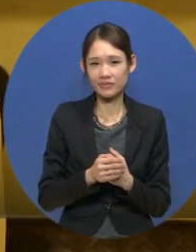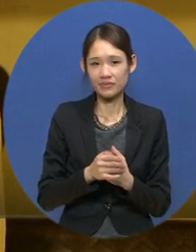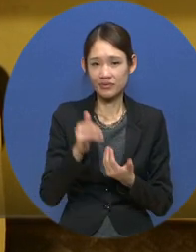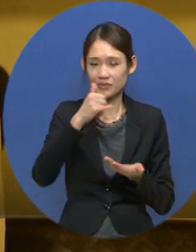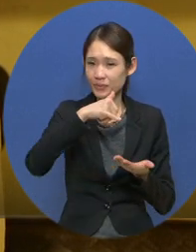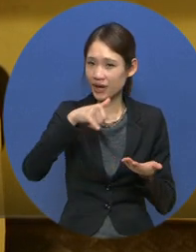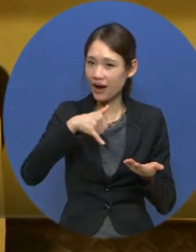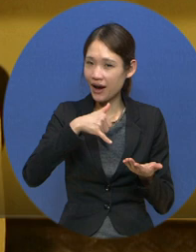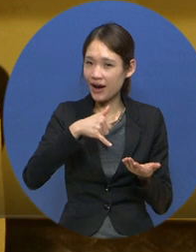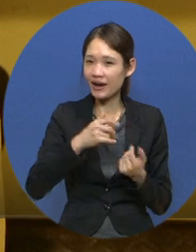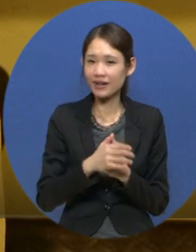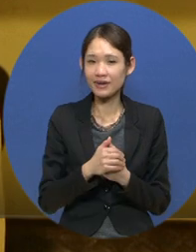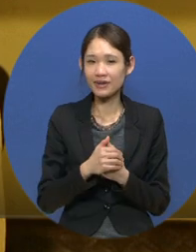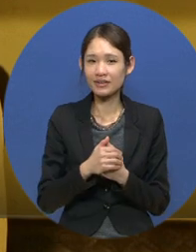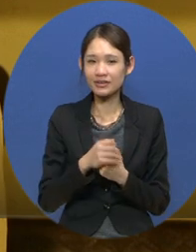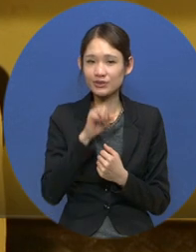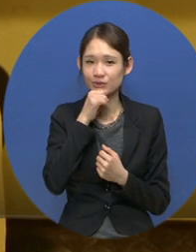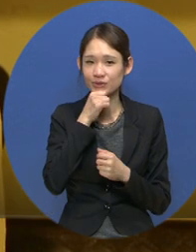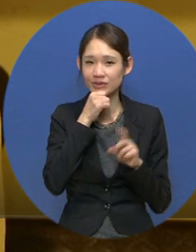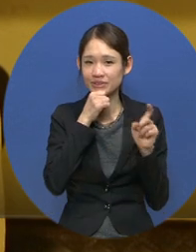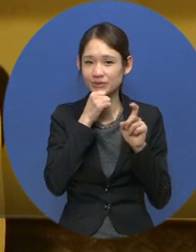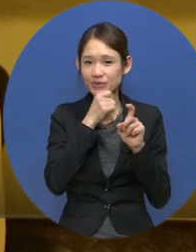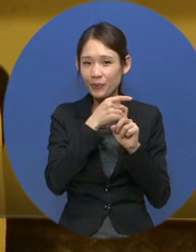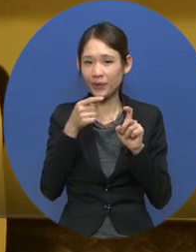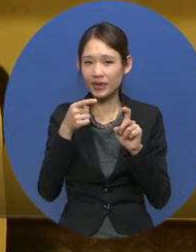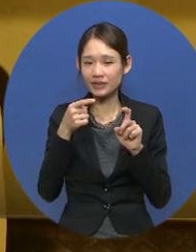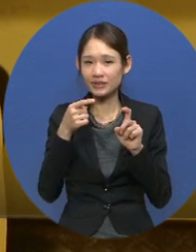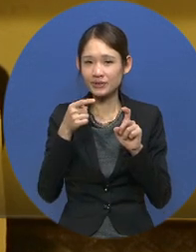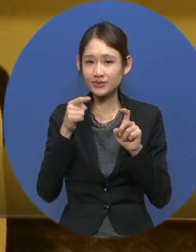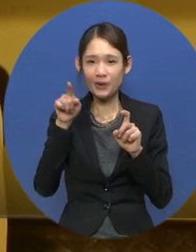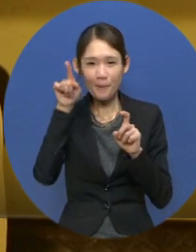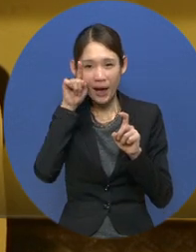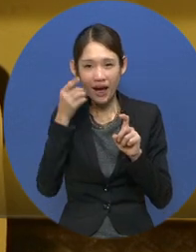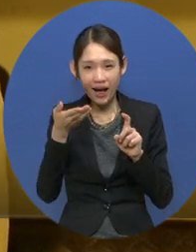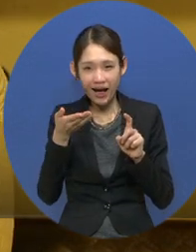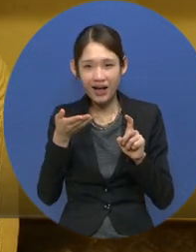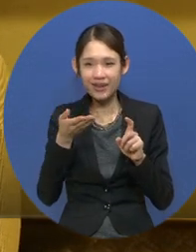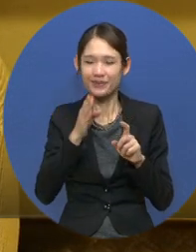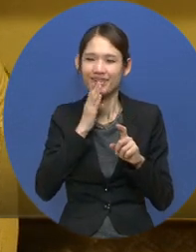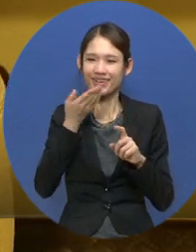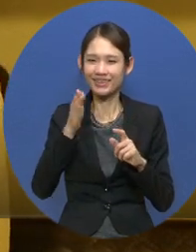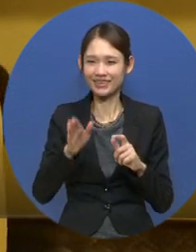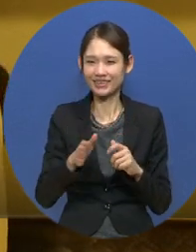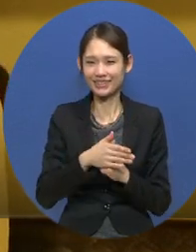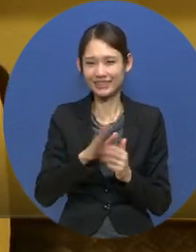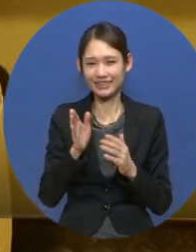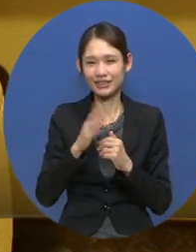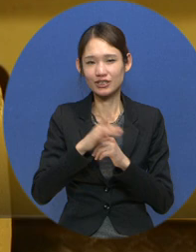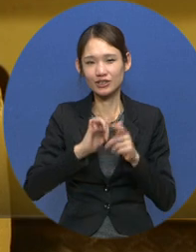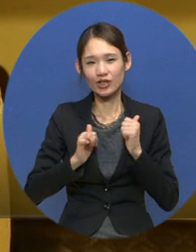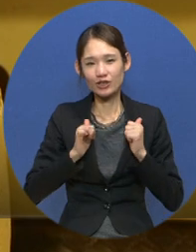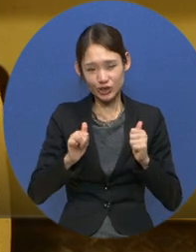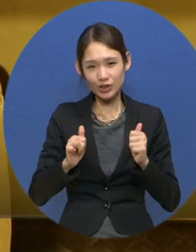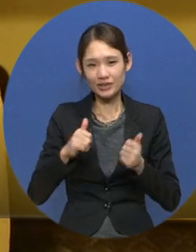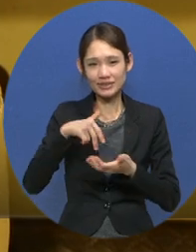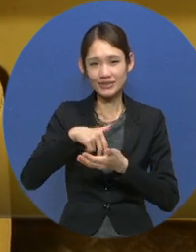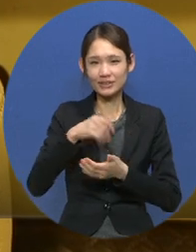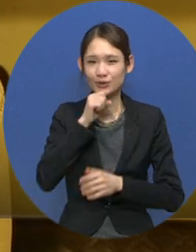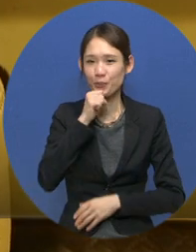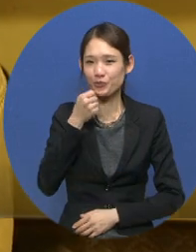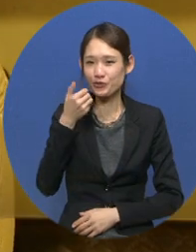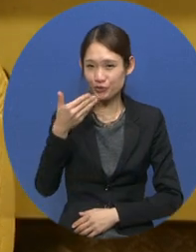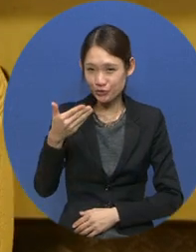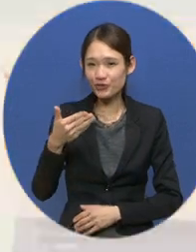바리스타로서 한 10점 만점에 만점을 주고 싶지만 더 열심히 하라는 차원에서 9점을